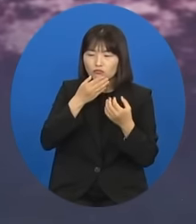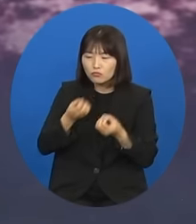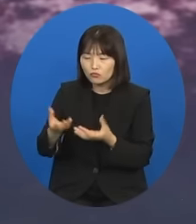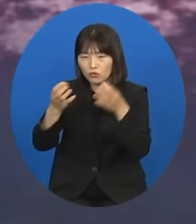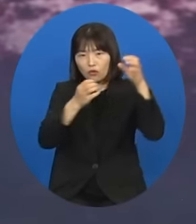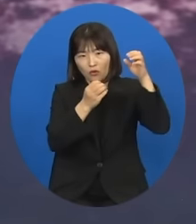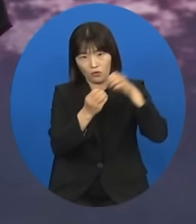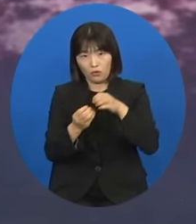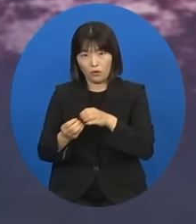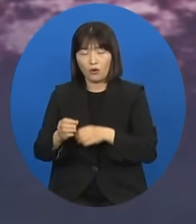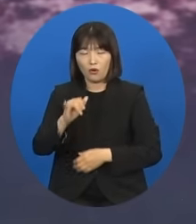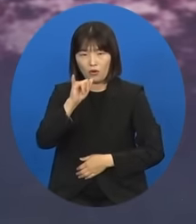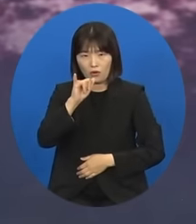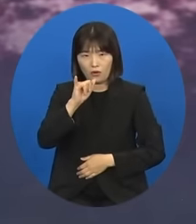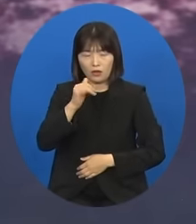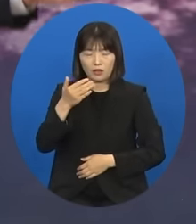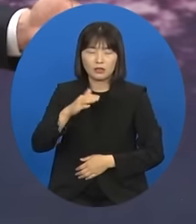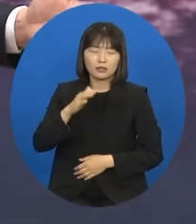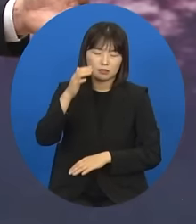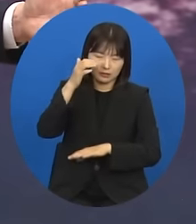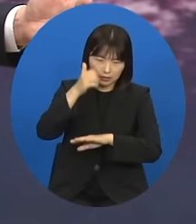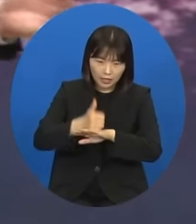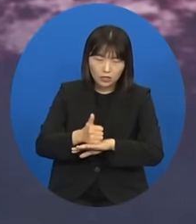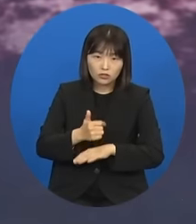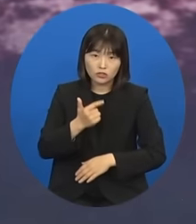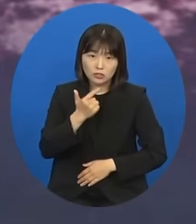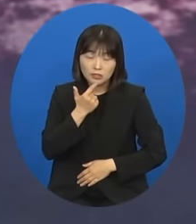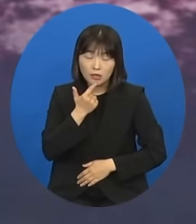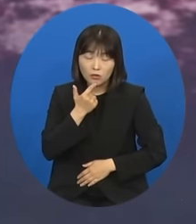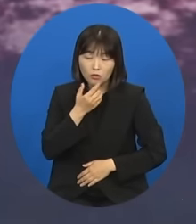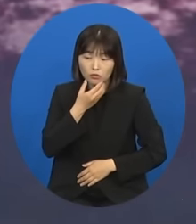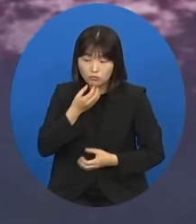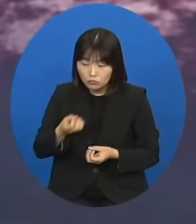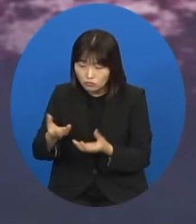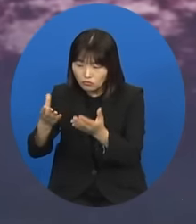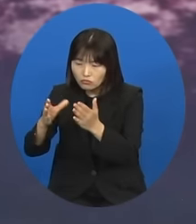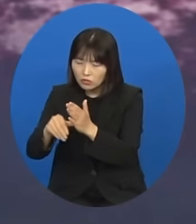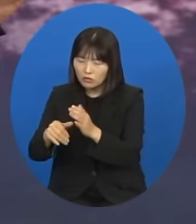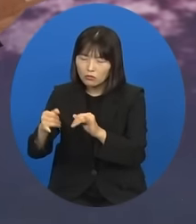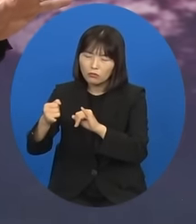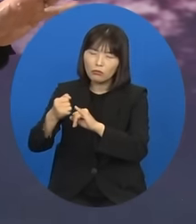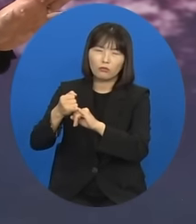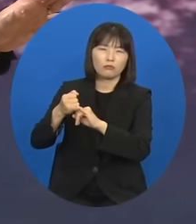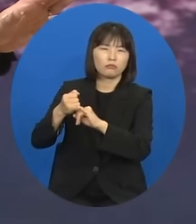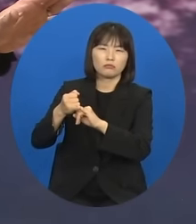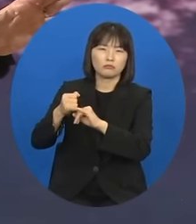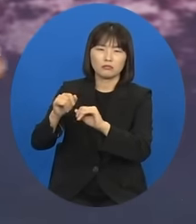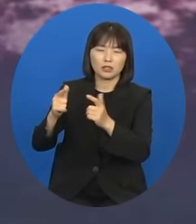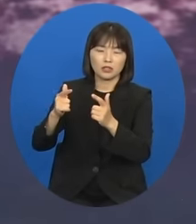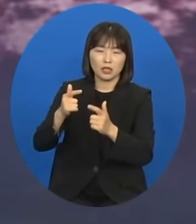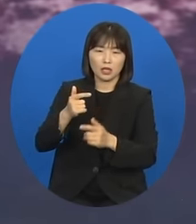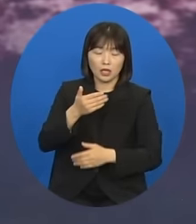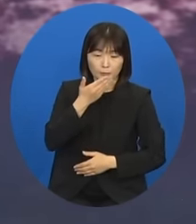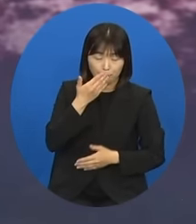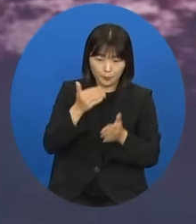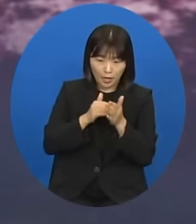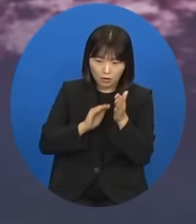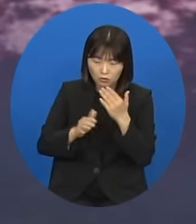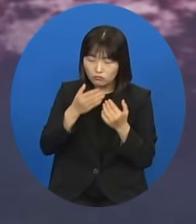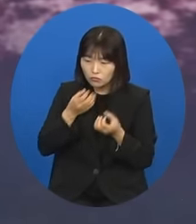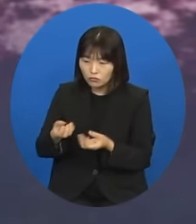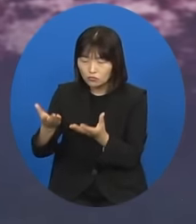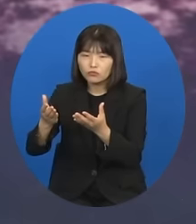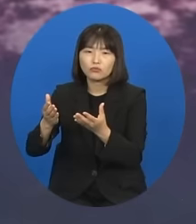그런데 나중에 야곱이 축복하는 것을 보면 꼭 그렇지도 않습니다 야곱은 음식을 먹고 축복하지 않아요 그러니까 지금이